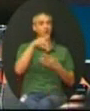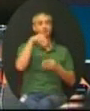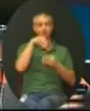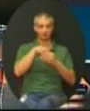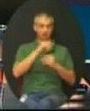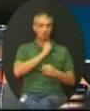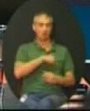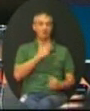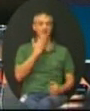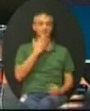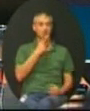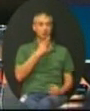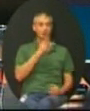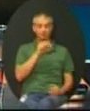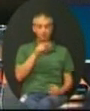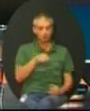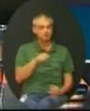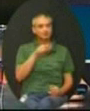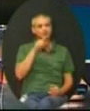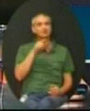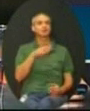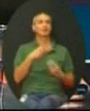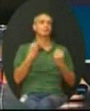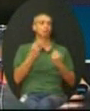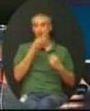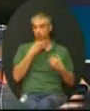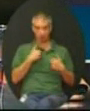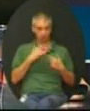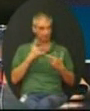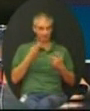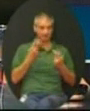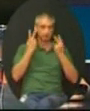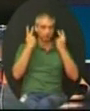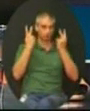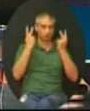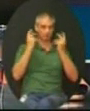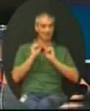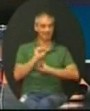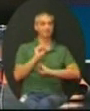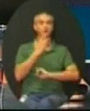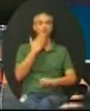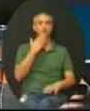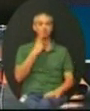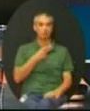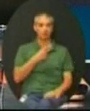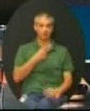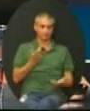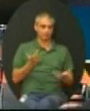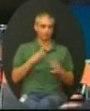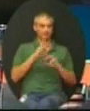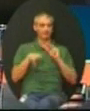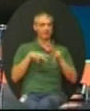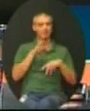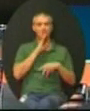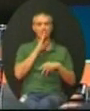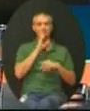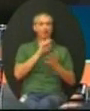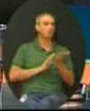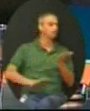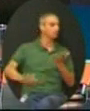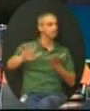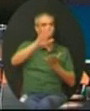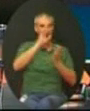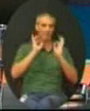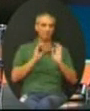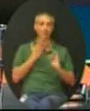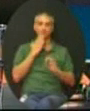שיצביעו לעיריית ירושלים, ובעניין הזה זה מהלך, אתה שואל אותי, מה זה מהלך משמעותי לחיזוקה של ירושלים, לבכלל טיפול בבעיות מטרופוליניות